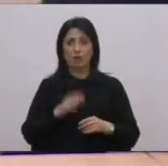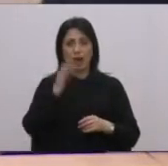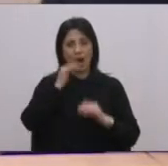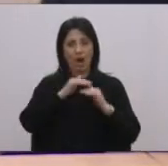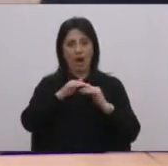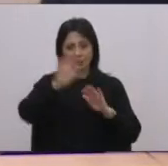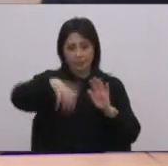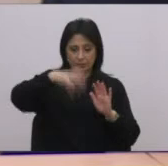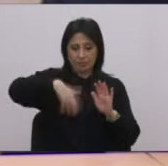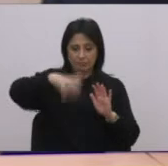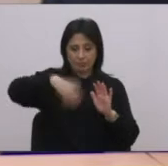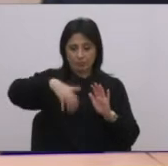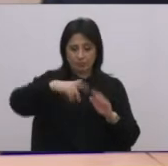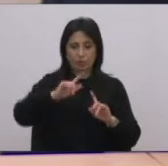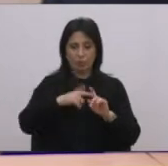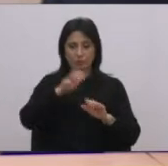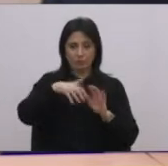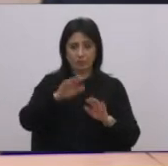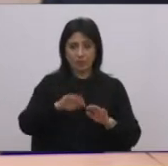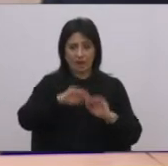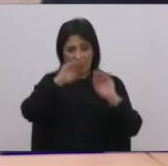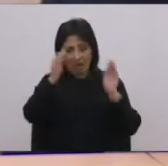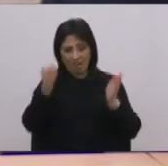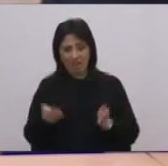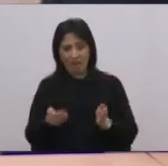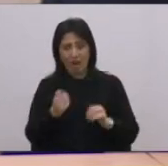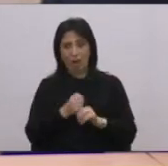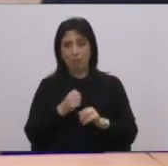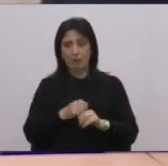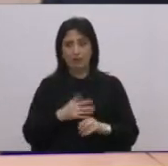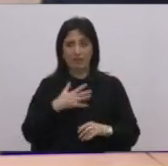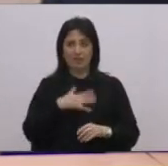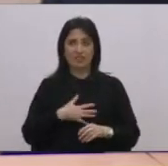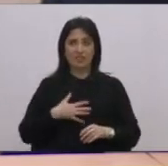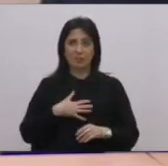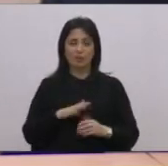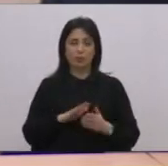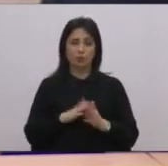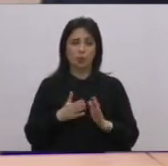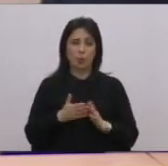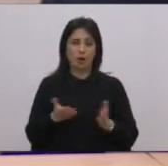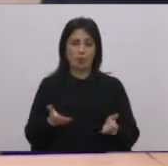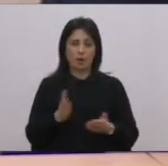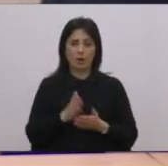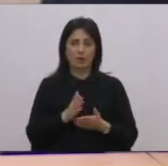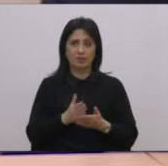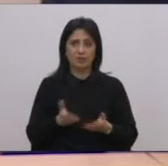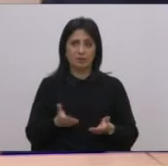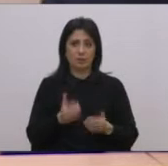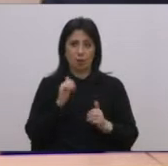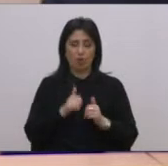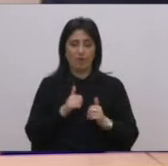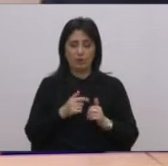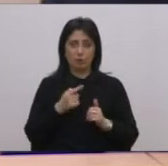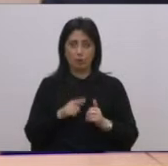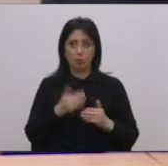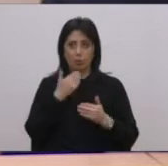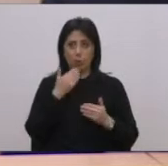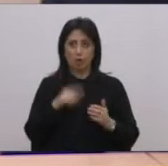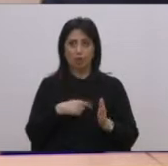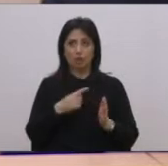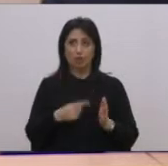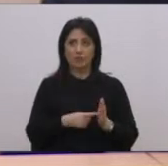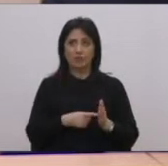ასფალტის წამდაუწყონ გადახრა და მოსახლეობის ძალიან შემაწუხებელ მდგომარეობაში ჩაყენება და ბოლო